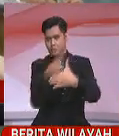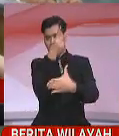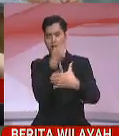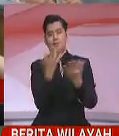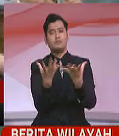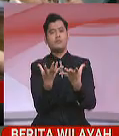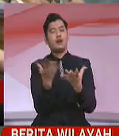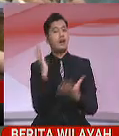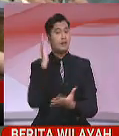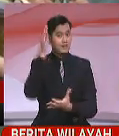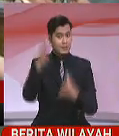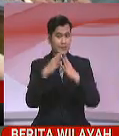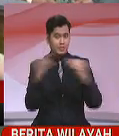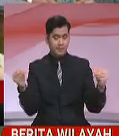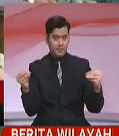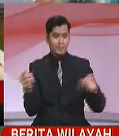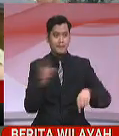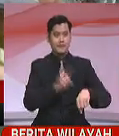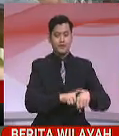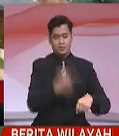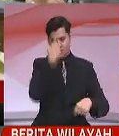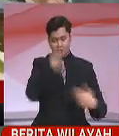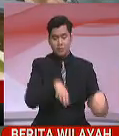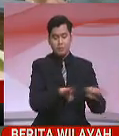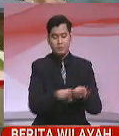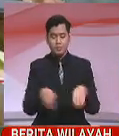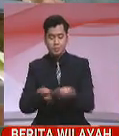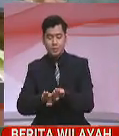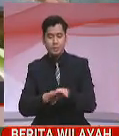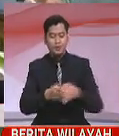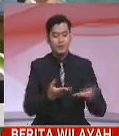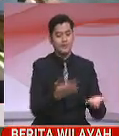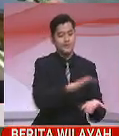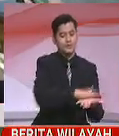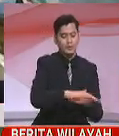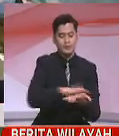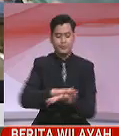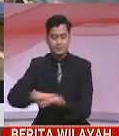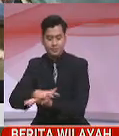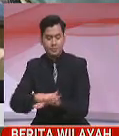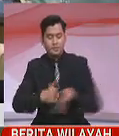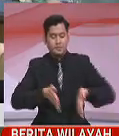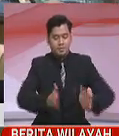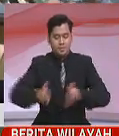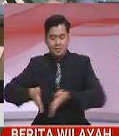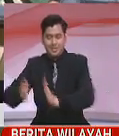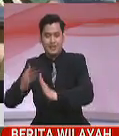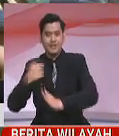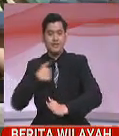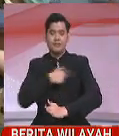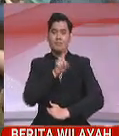penambahbaikan atau penampalan tu kita perlu menutup satu lorong ya jadi seperti